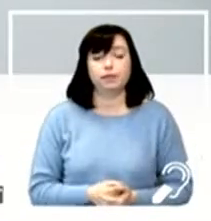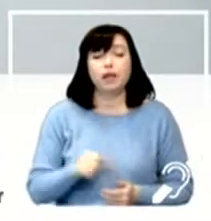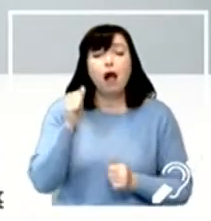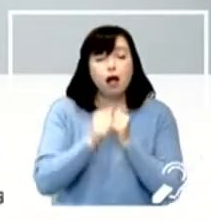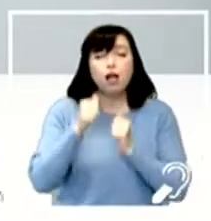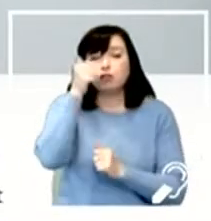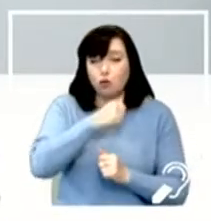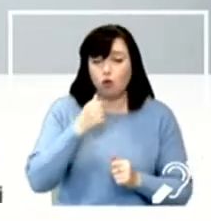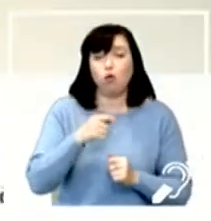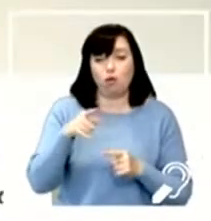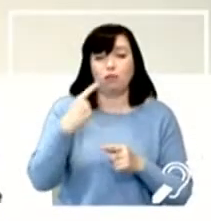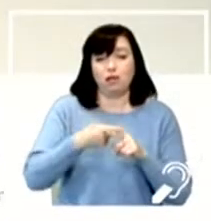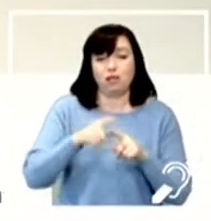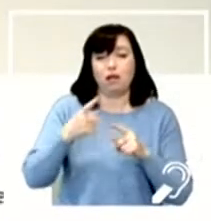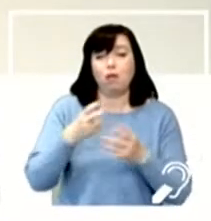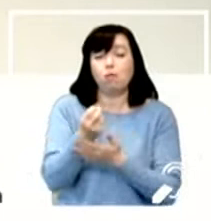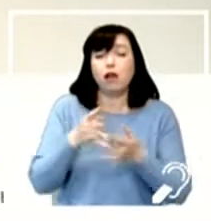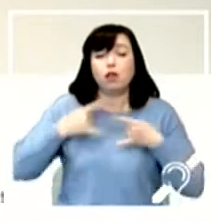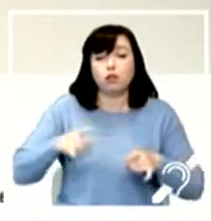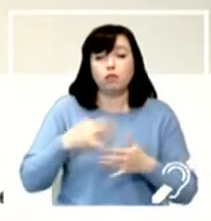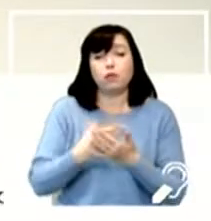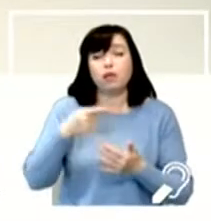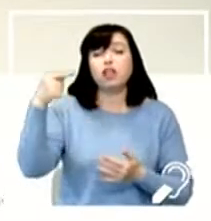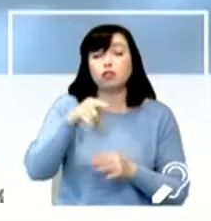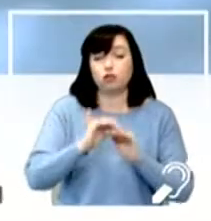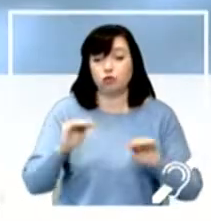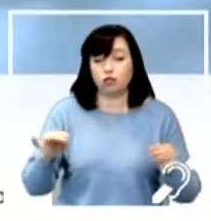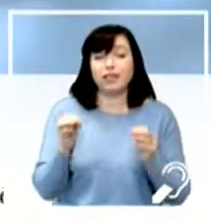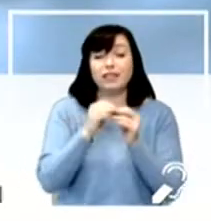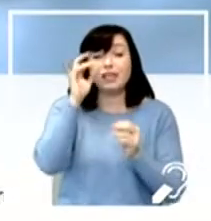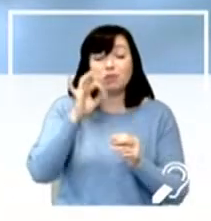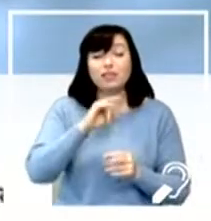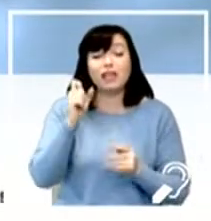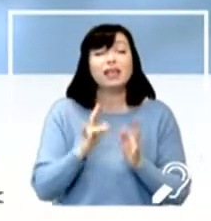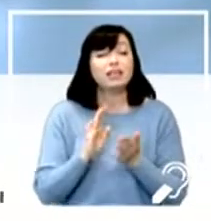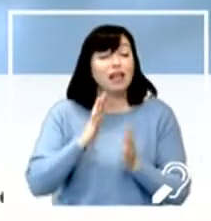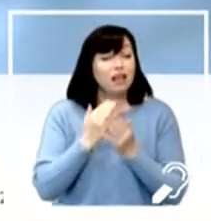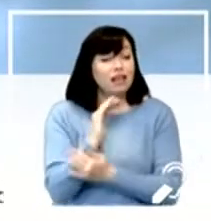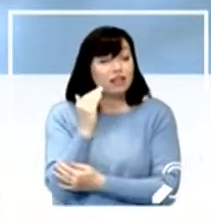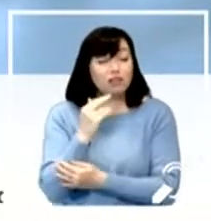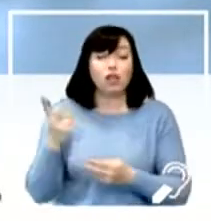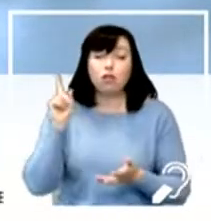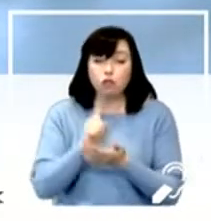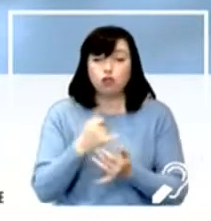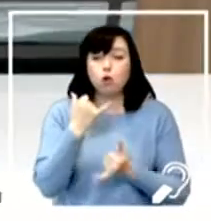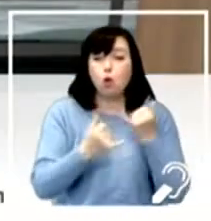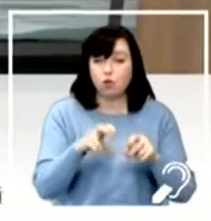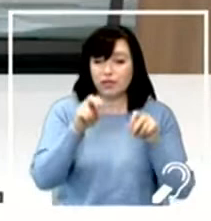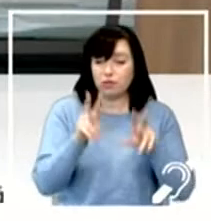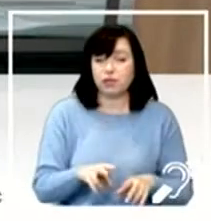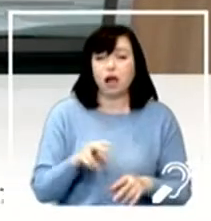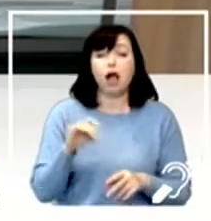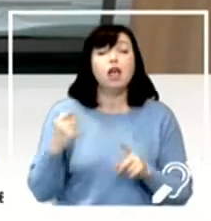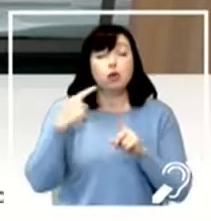Anual în maternitatea din Cahul se nasc circa 1000 de copii. 10% dintre bebeluși au nevoie de îngrijiri speciale. În același